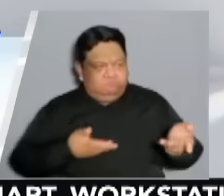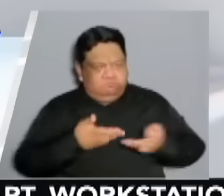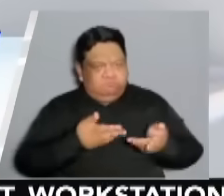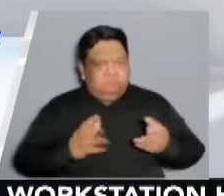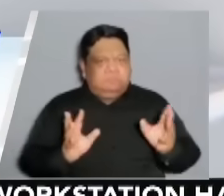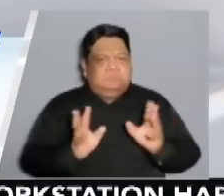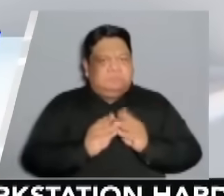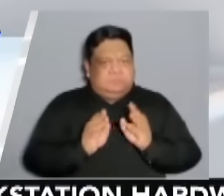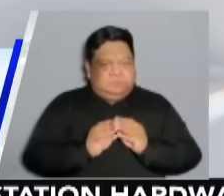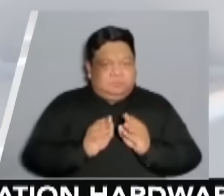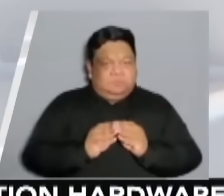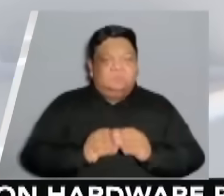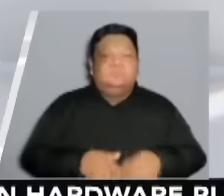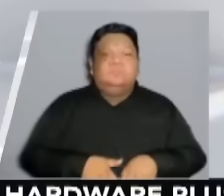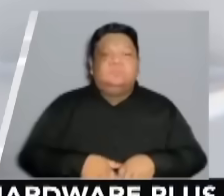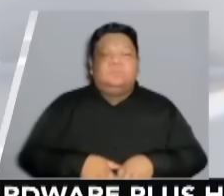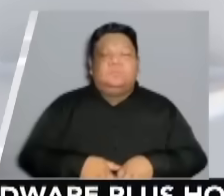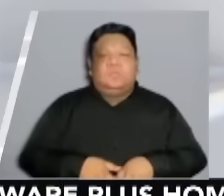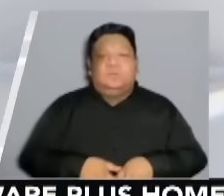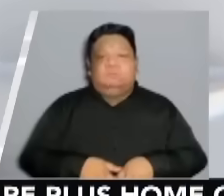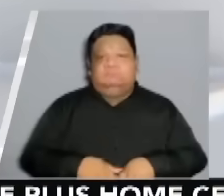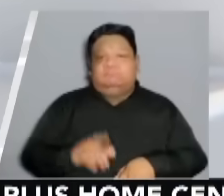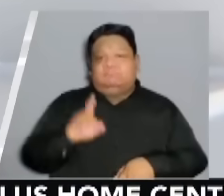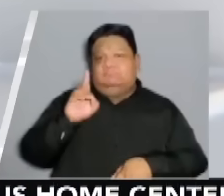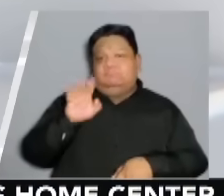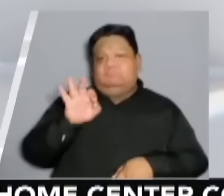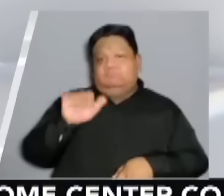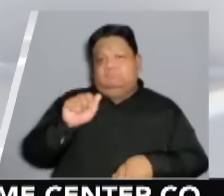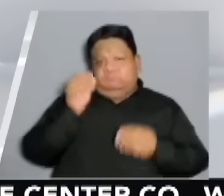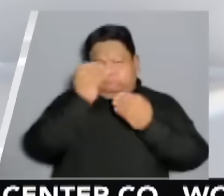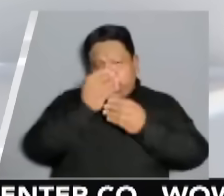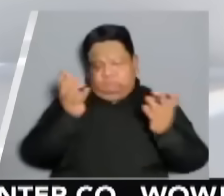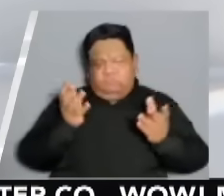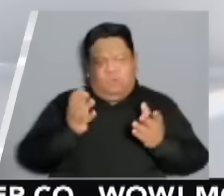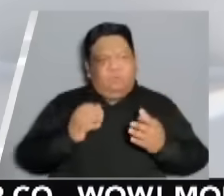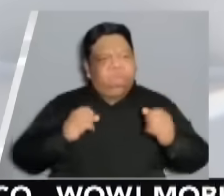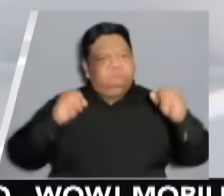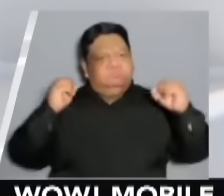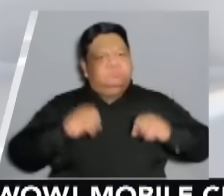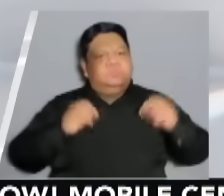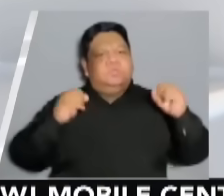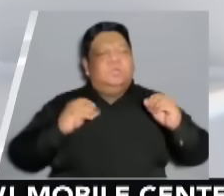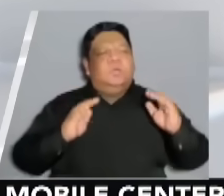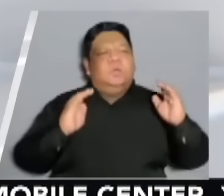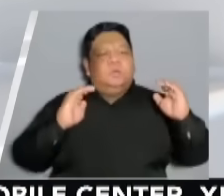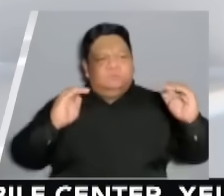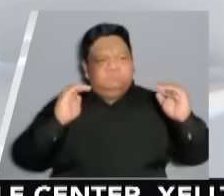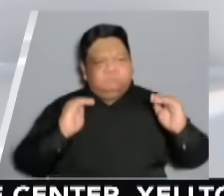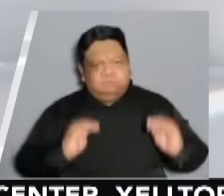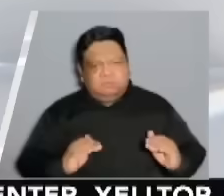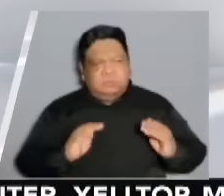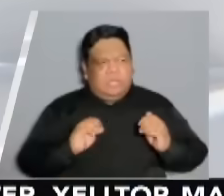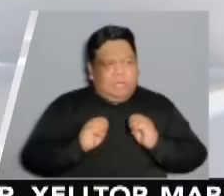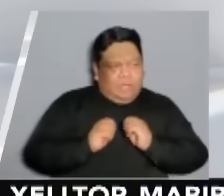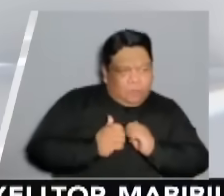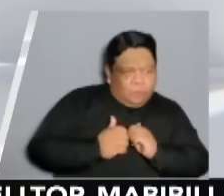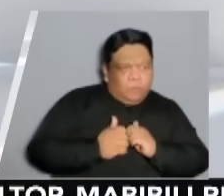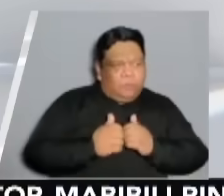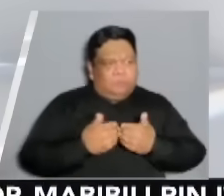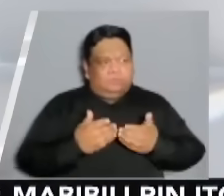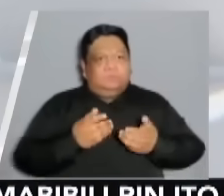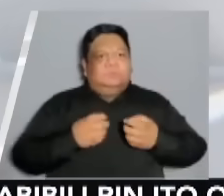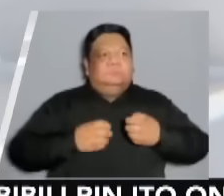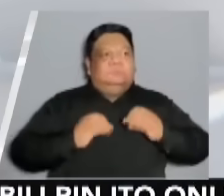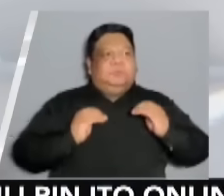kapwa sumang-ayon ang dalawang bansa na pababain ang tensyon o mag-de-escalate at humanap ng solusyon na katanggap-tanggap sa parehong